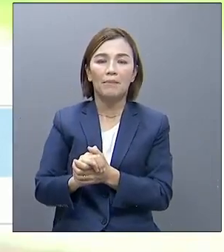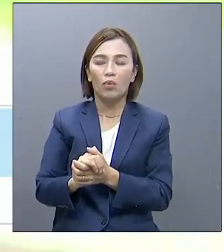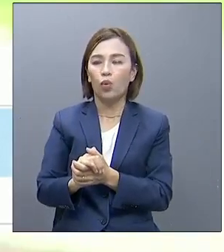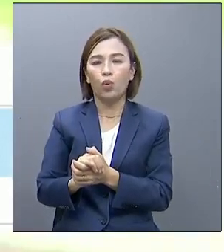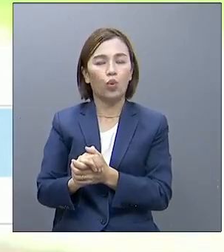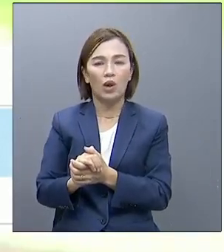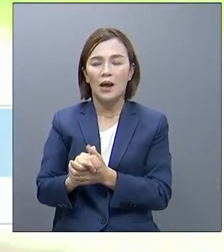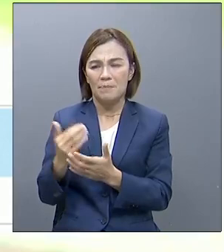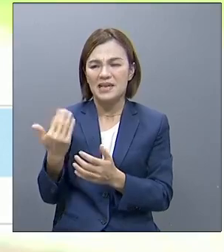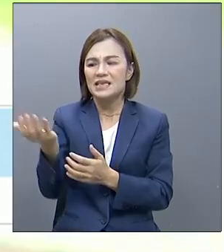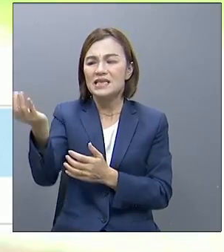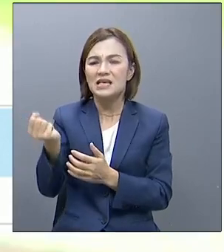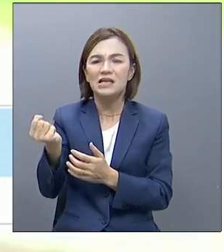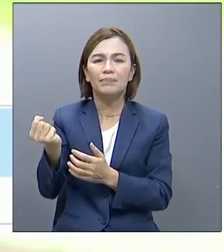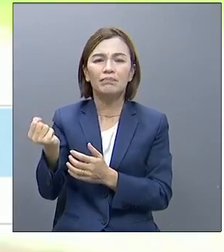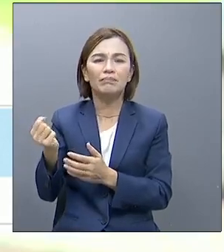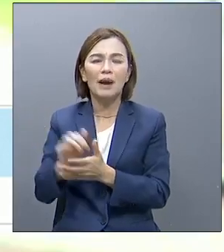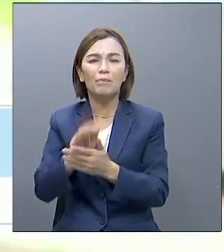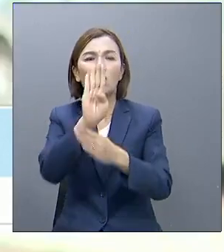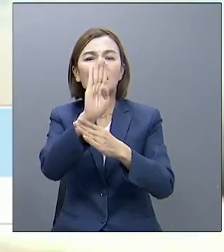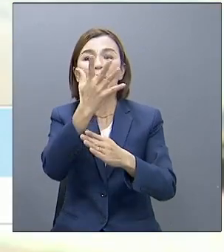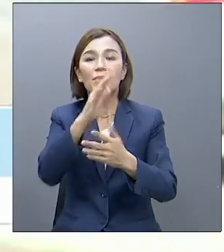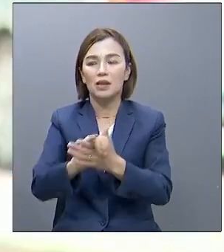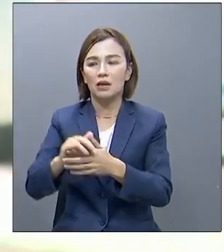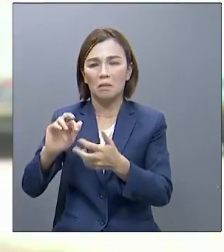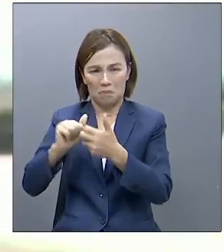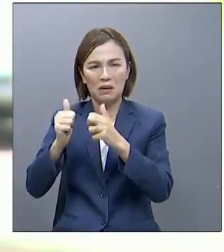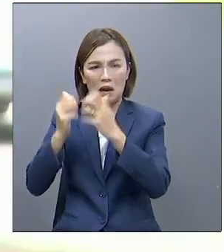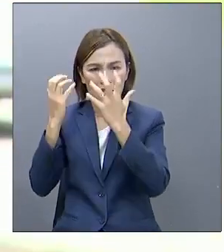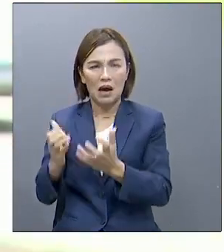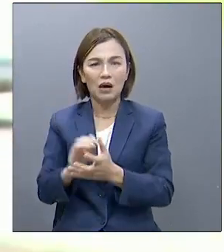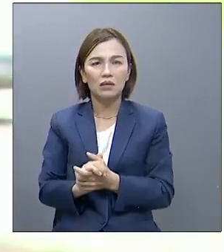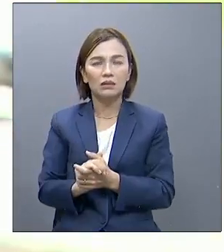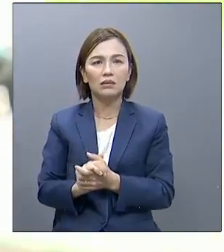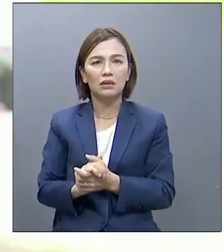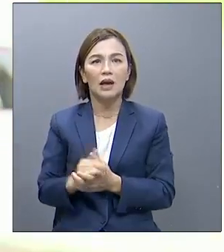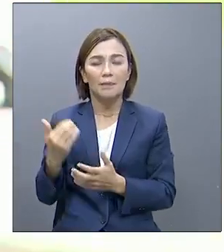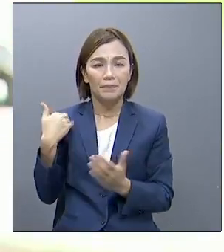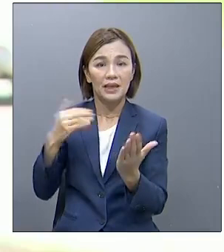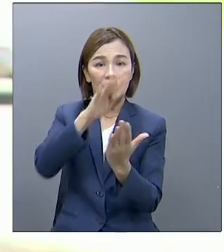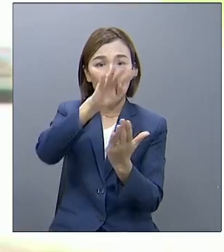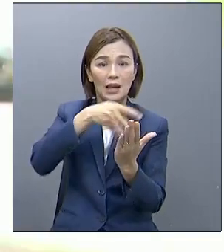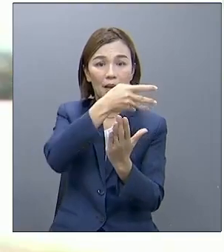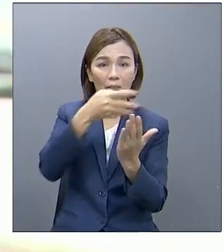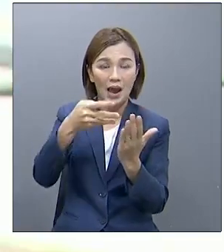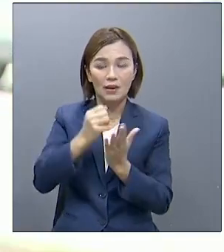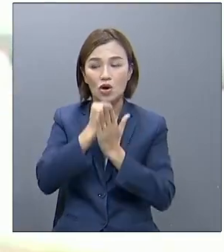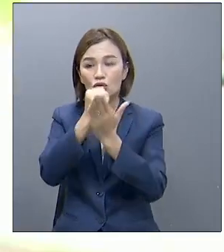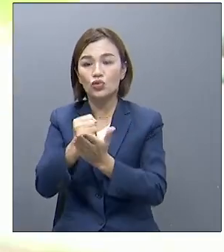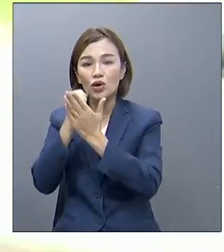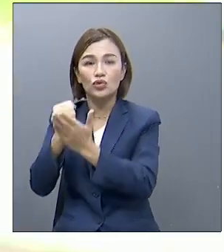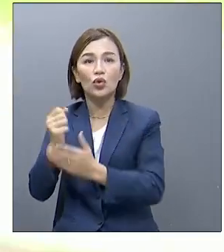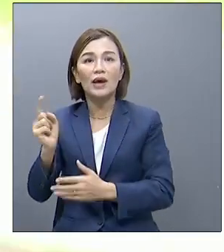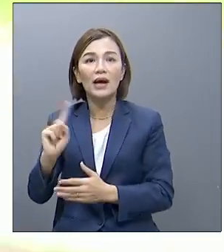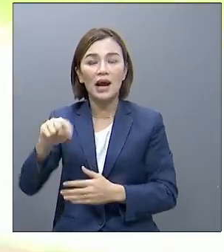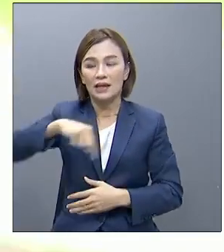กว่าผมอีกนะครับก็อยากให้รัฐบาลเนี่ยช่วยสำรวจว่าจะมีมาตรการอะไรในการช่วยเหลือพนักงาน